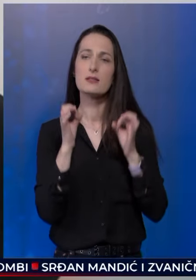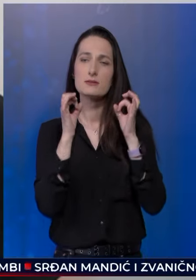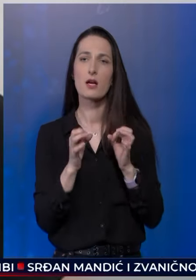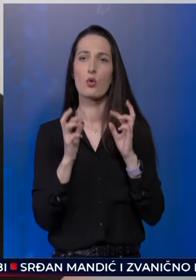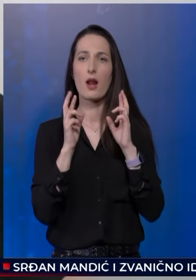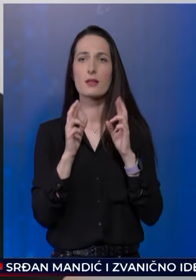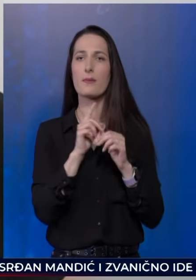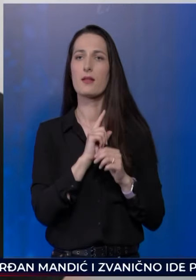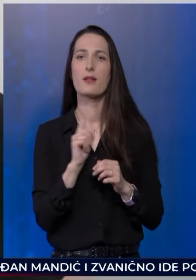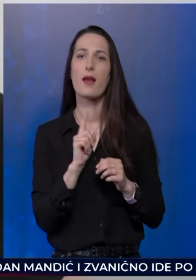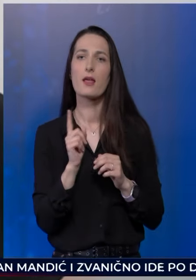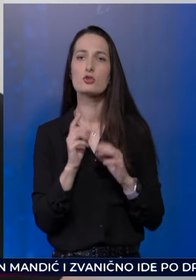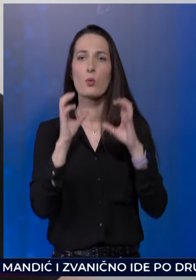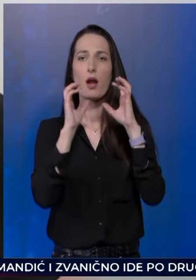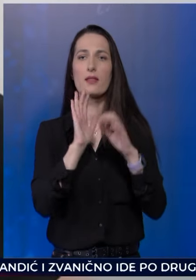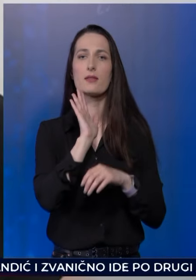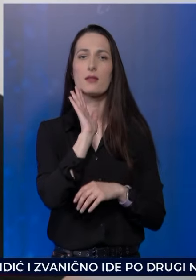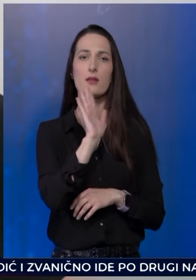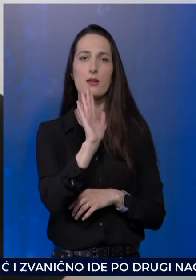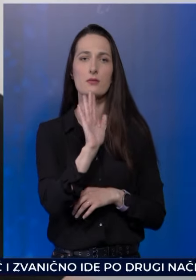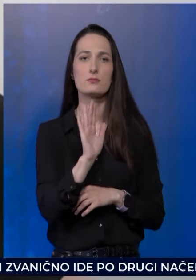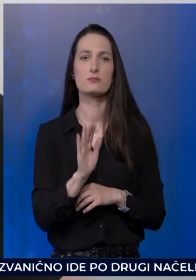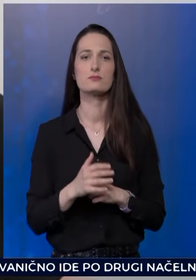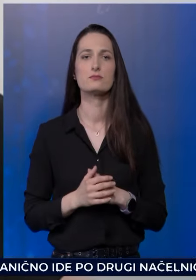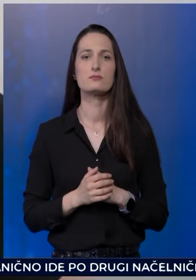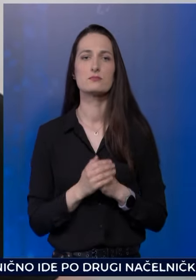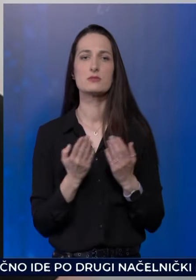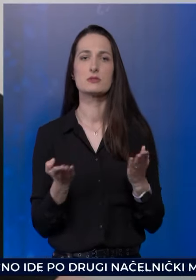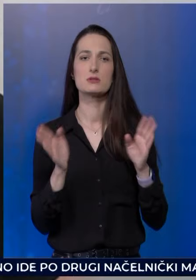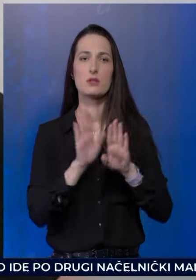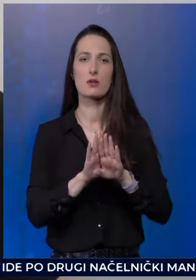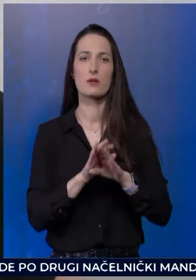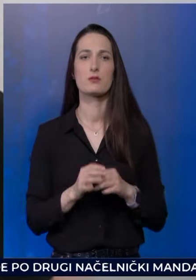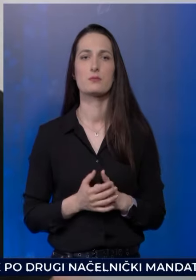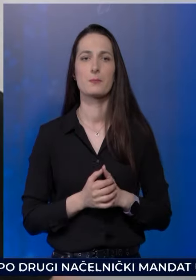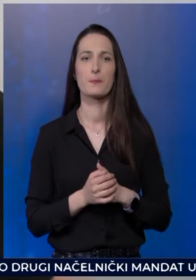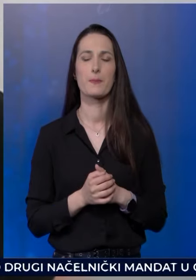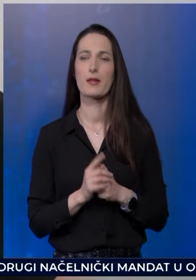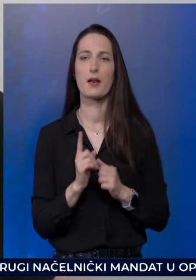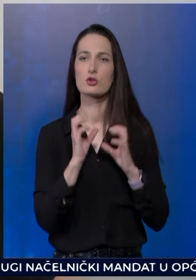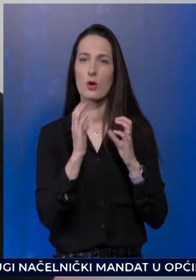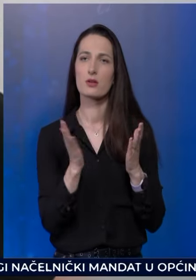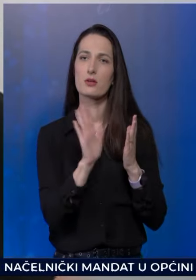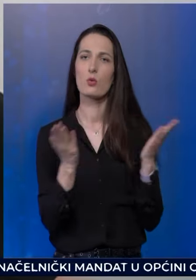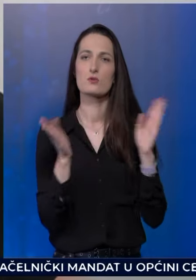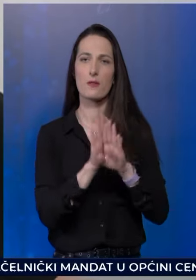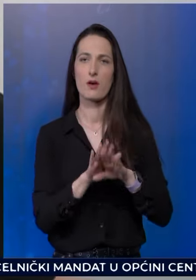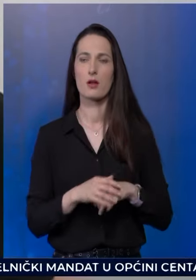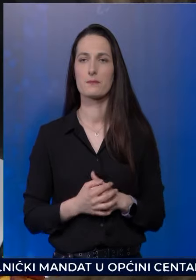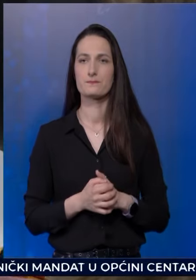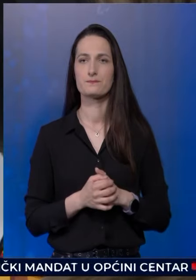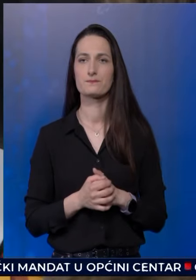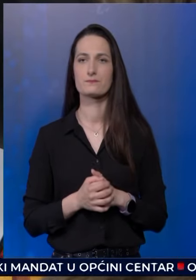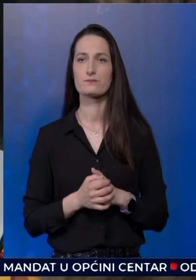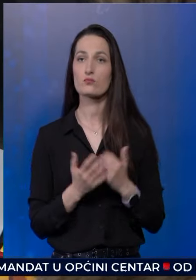izvor finansiranja za jedan ogroman broj radnih mjesta u ovoj medijskoj industriji. Ja se iskreno nadam da nećemo gledati njihovo